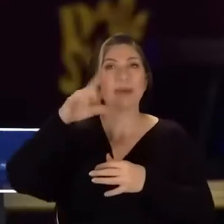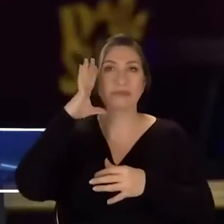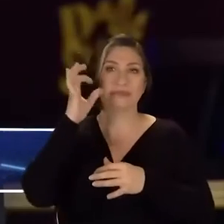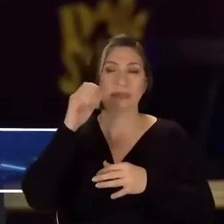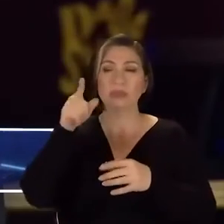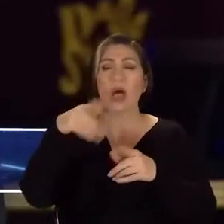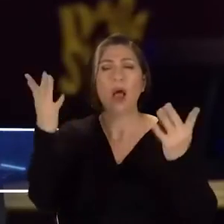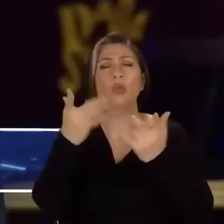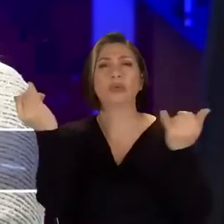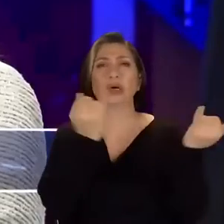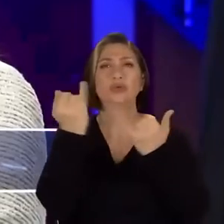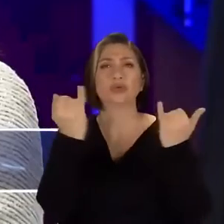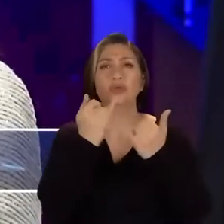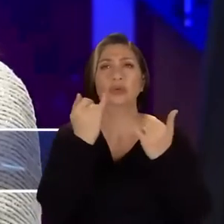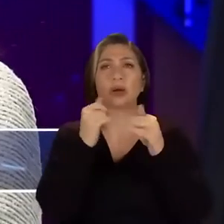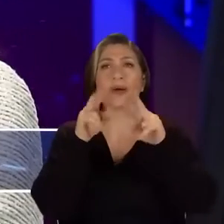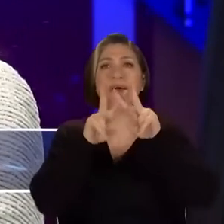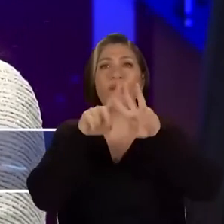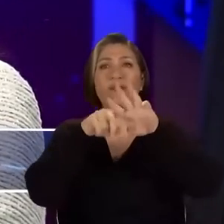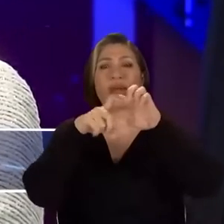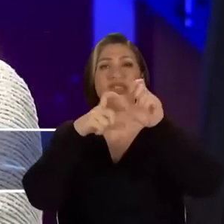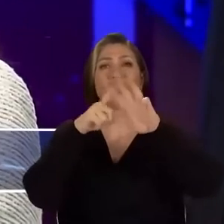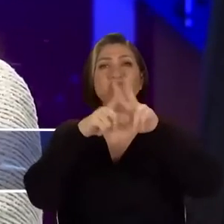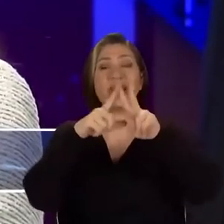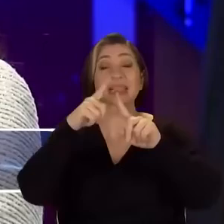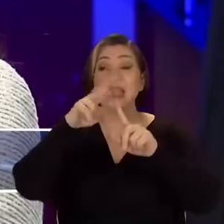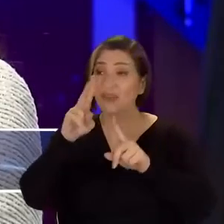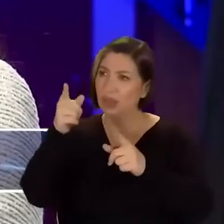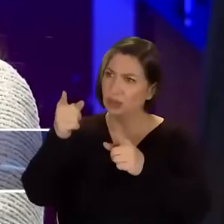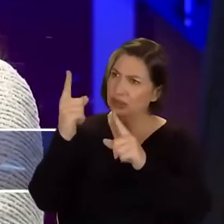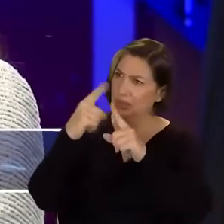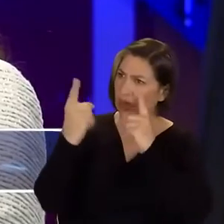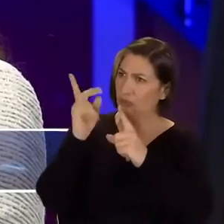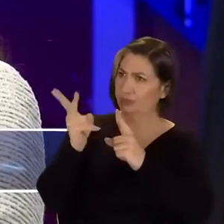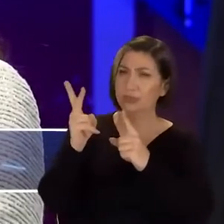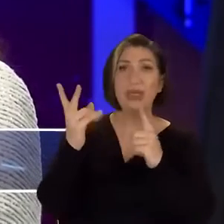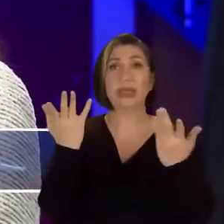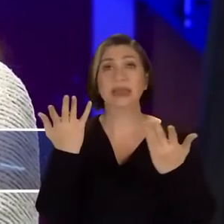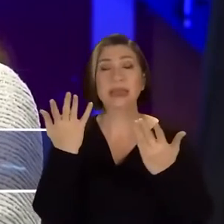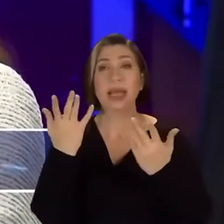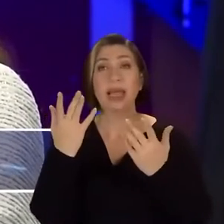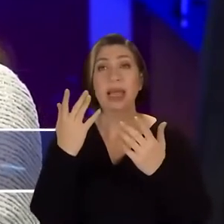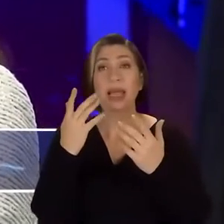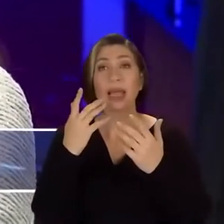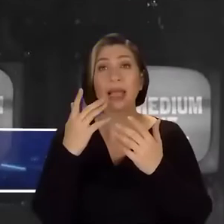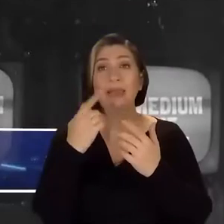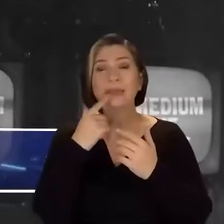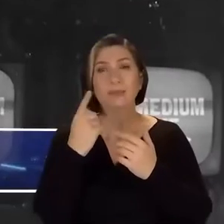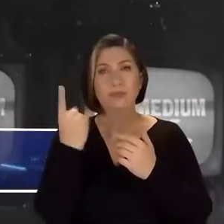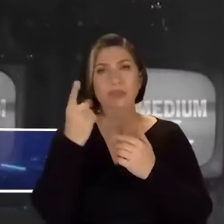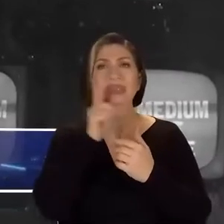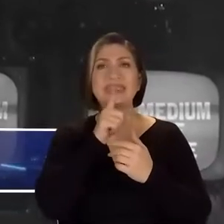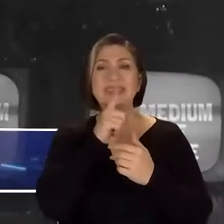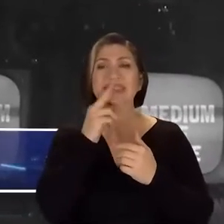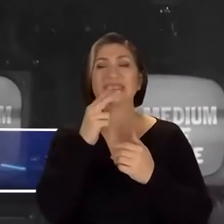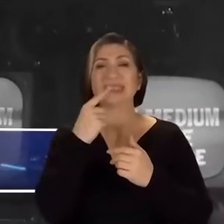hala biz onu tartışıyoruz. Marshall McLuhan televizyon teknolojisinin üzerine medium is the message demiş. Ve